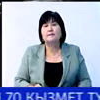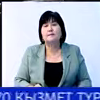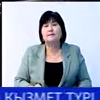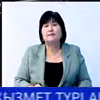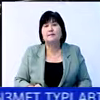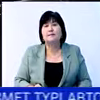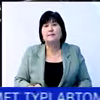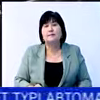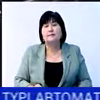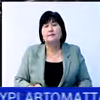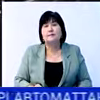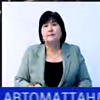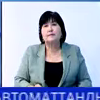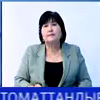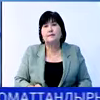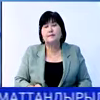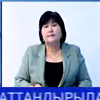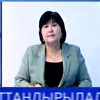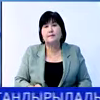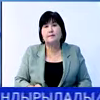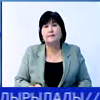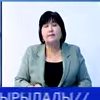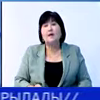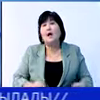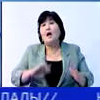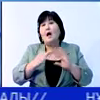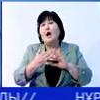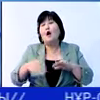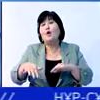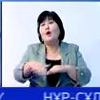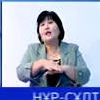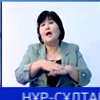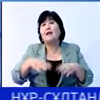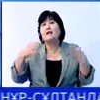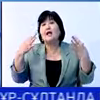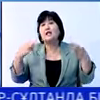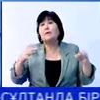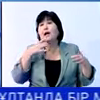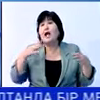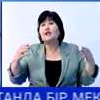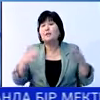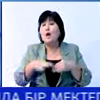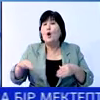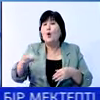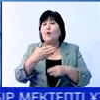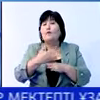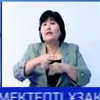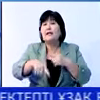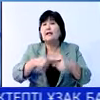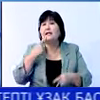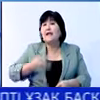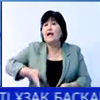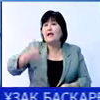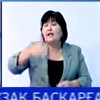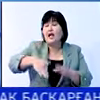Досхан Сәтбай, Қызылорда телеарнасы. Ауыл халықтық демократиялық патриоттық партиясы облыстық филиалының кезекті есеп беру